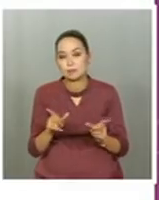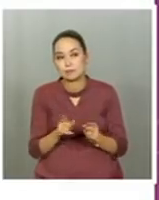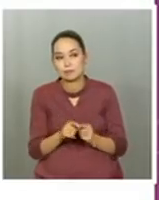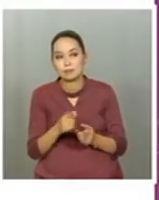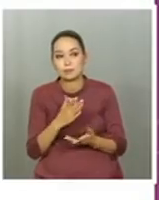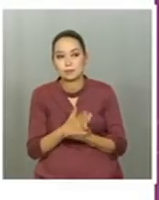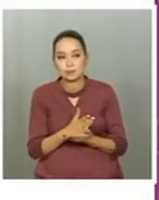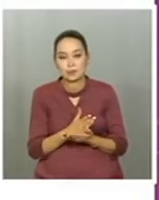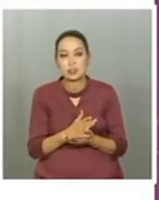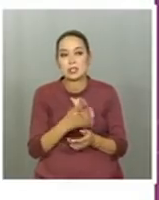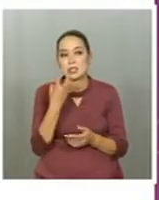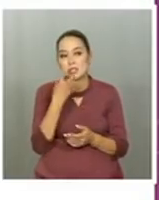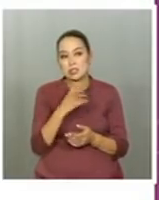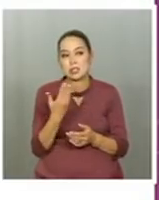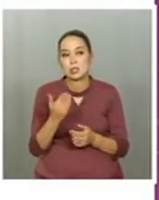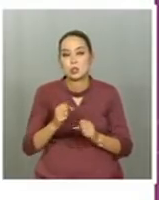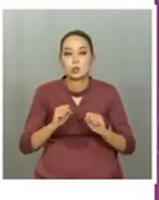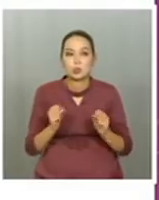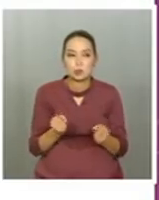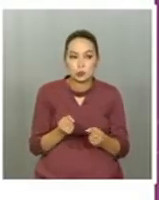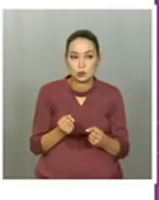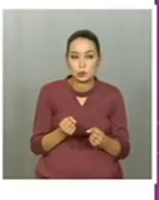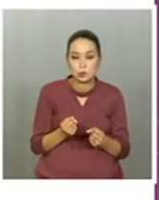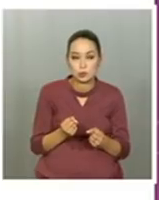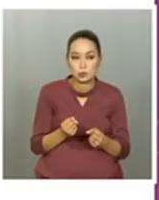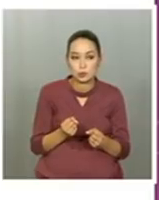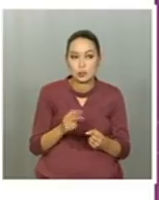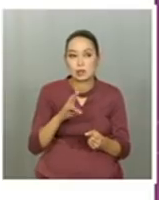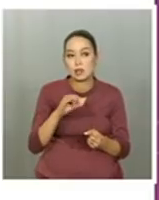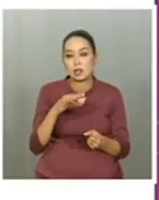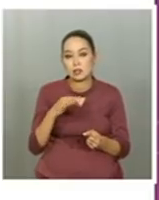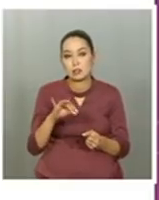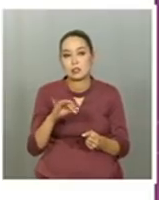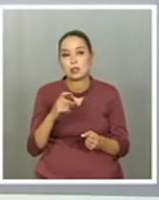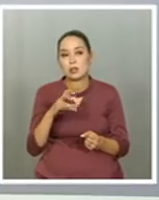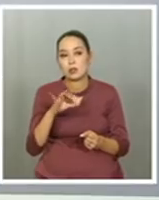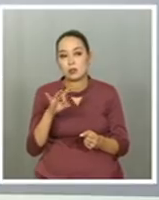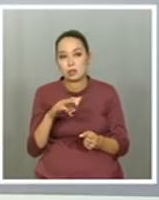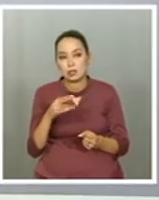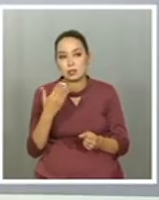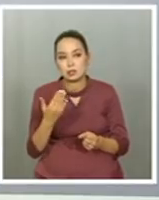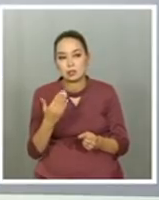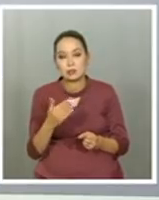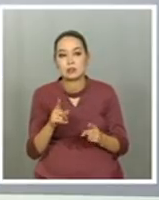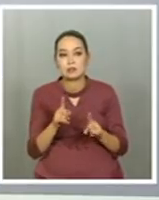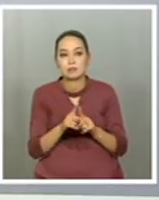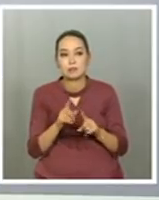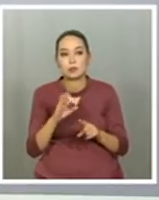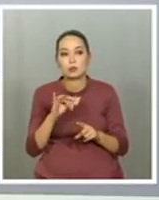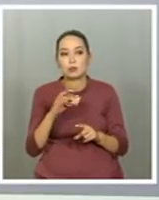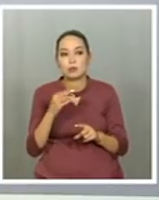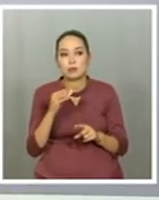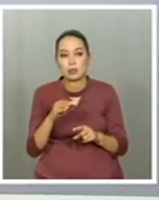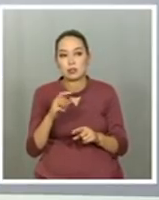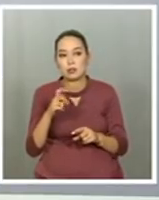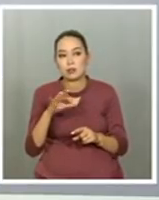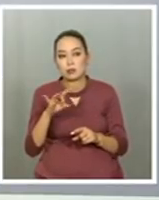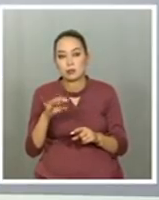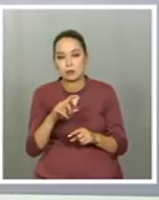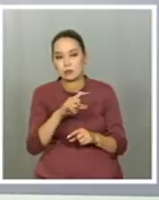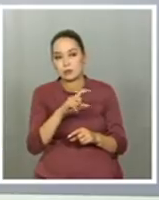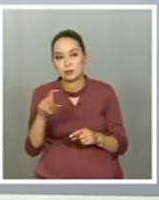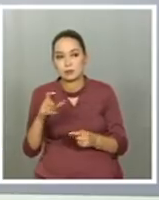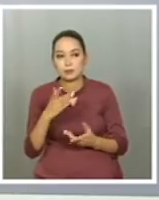Суық сілтімен әрекеттескен кезде натрий хлориді, натрий гипохлориті және су түзіледі. Бұл бізде суық